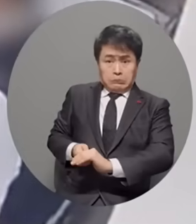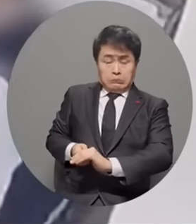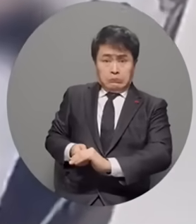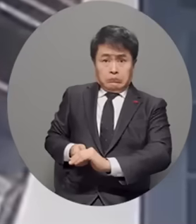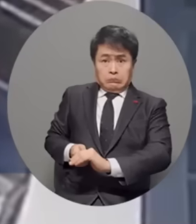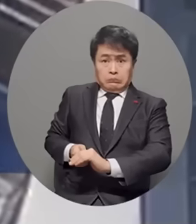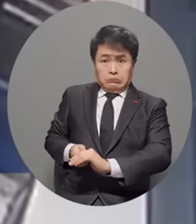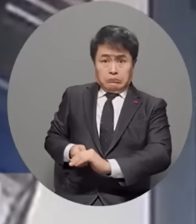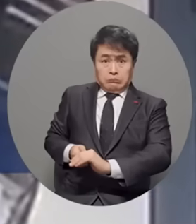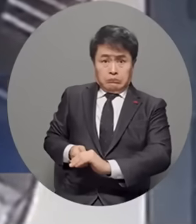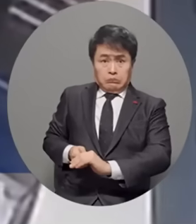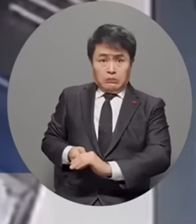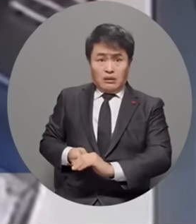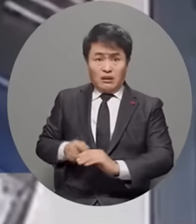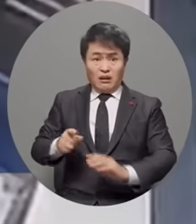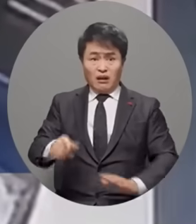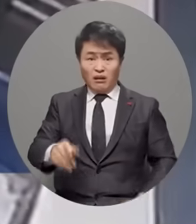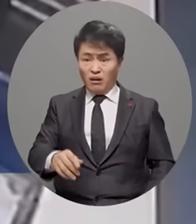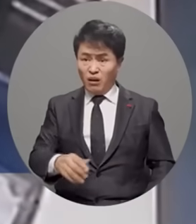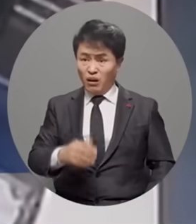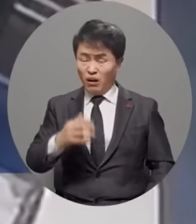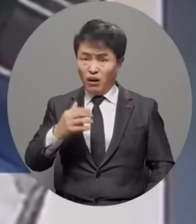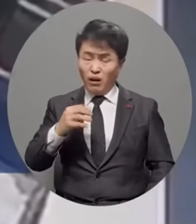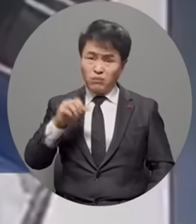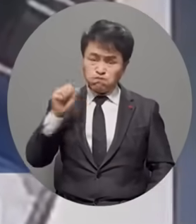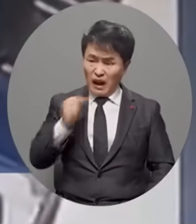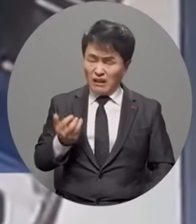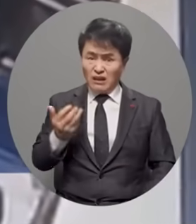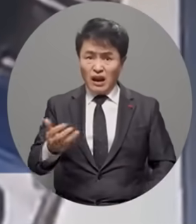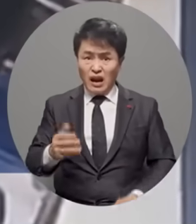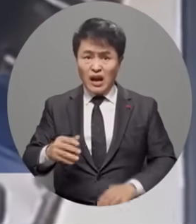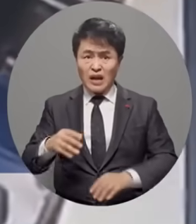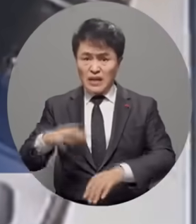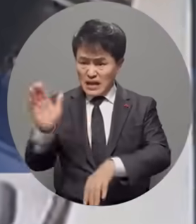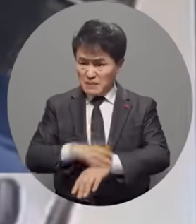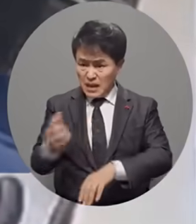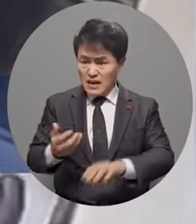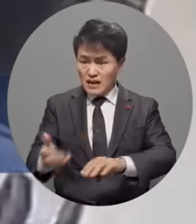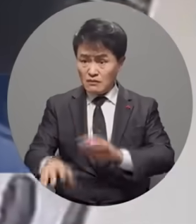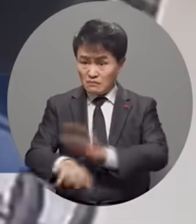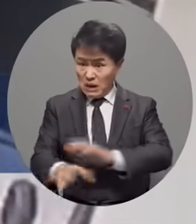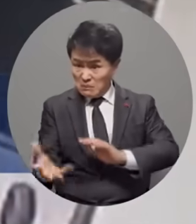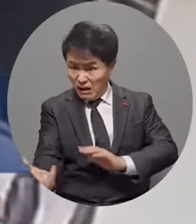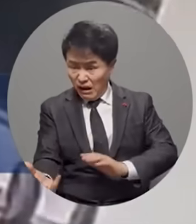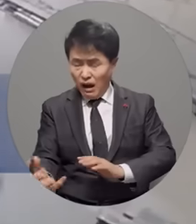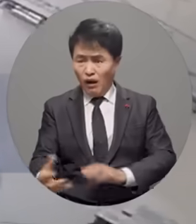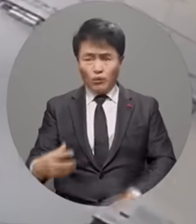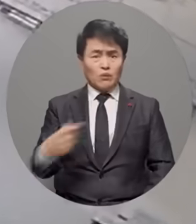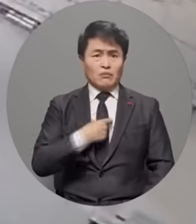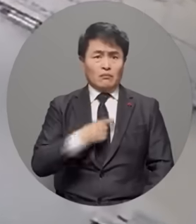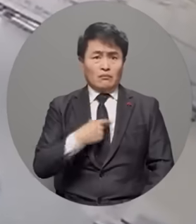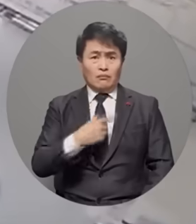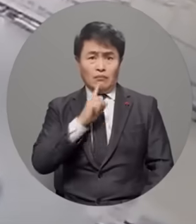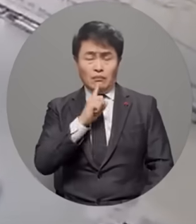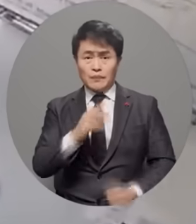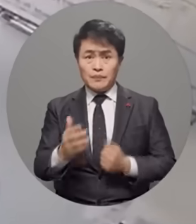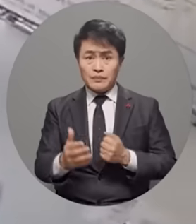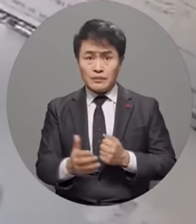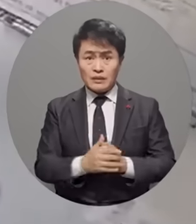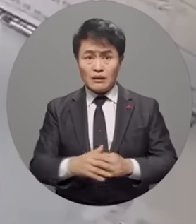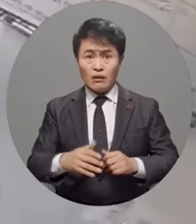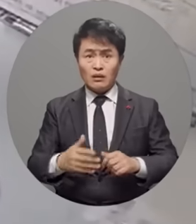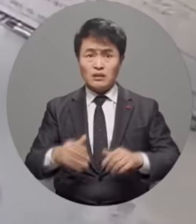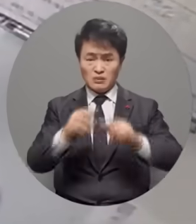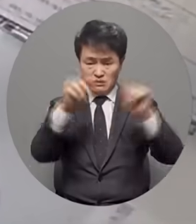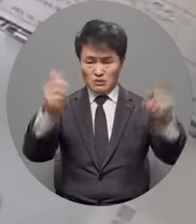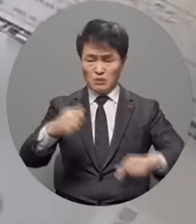피합니다. 성기를 대라 그러면 잘못했지를 갖다 대라 그러면 만질라고 그러니까 너무 싫은 겁니다. 이번엔 들고 있던